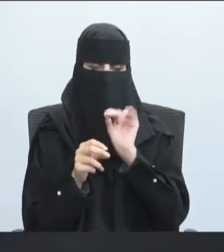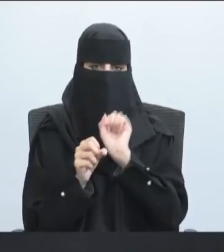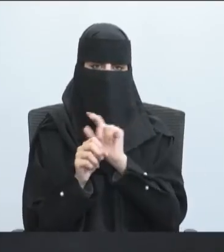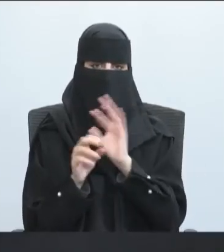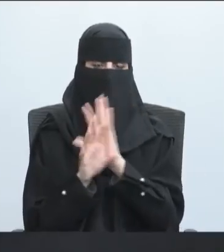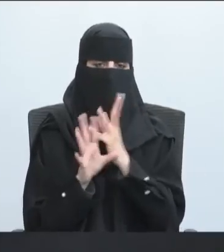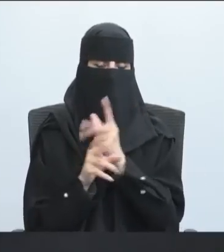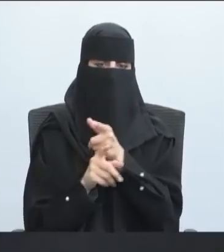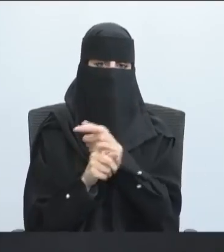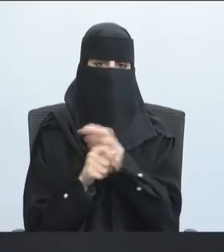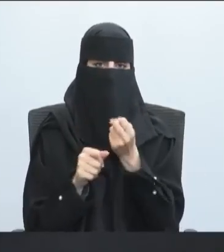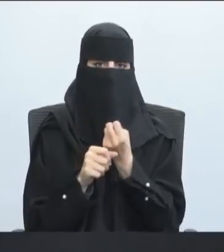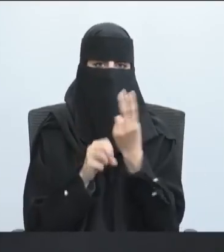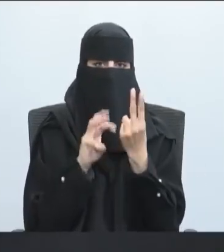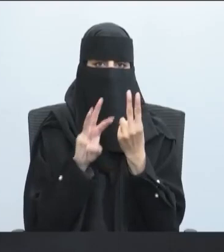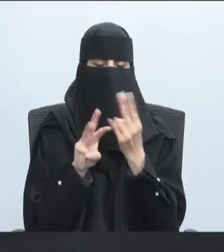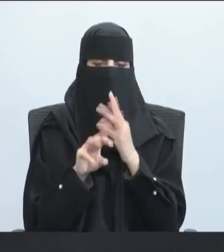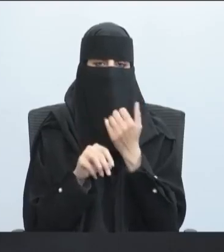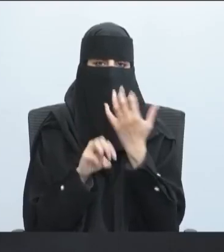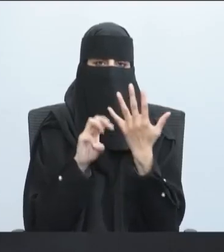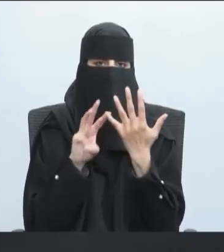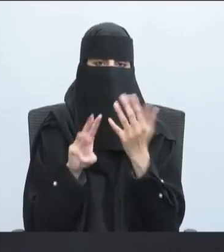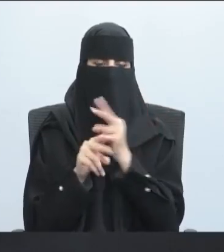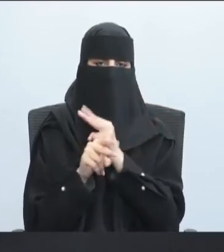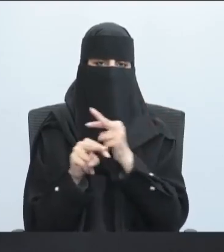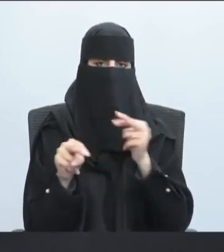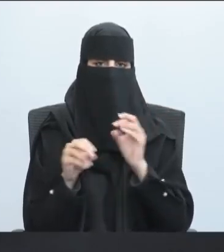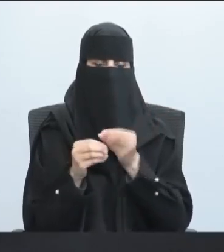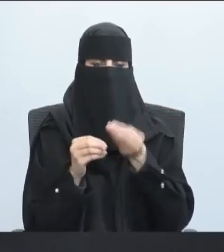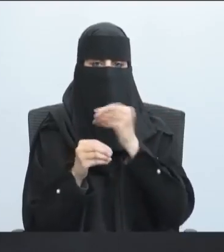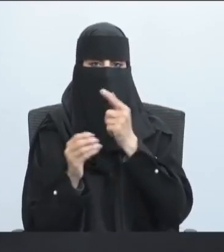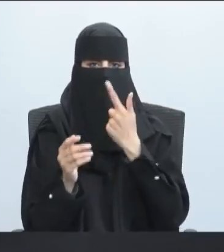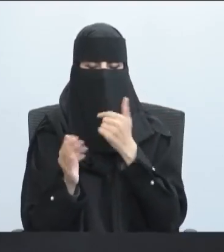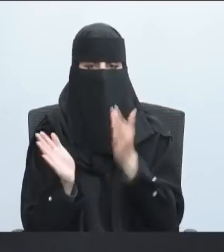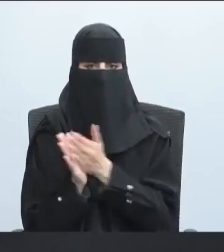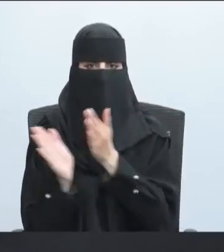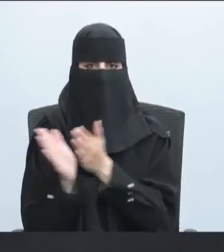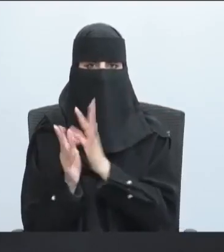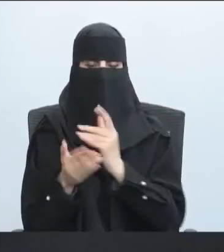مثلا 2000 او 5000 كاستثمار او ايا كان او كادخودا